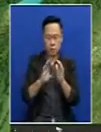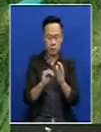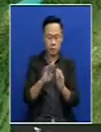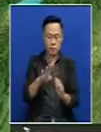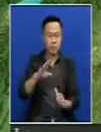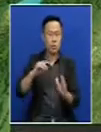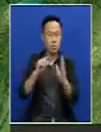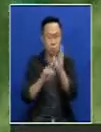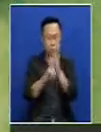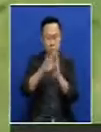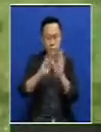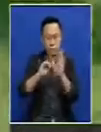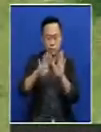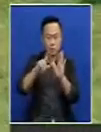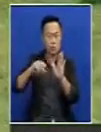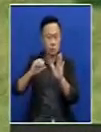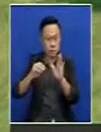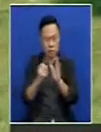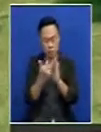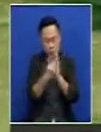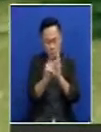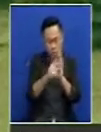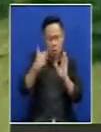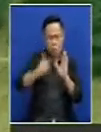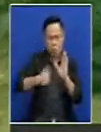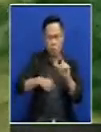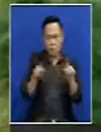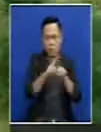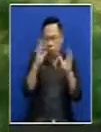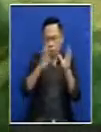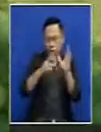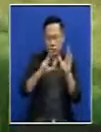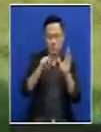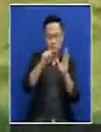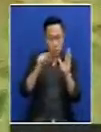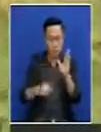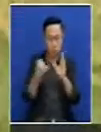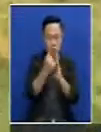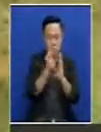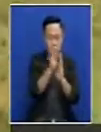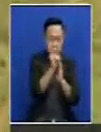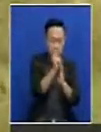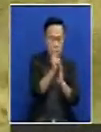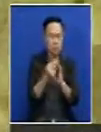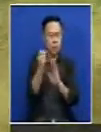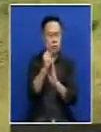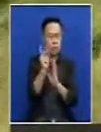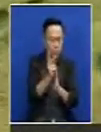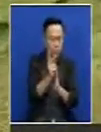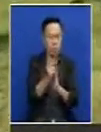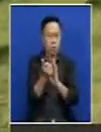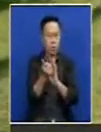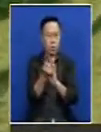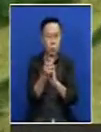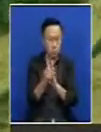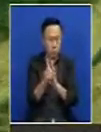าเซลเซียสนะครับภาคอีสานอากาศร้อนและมีอากาศร้อนจัดหลายพื้นที่ฝนร้อยละ30บึงกาฬสกลนครหนองคายต้องระวังนะครับร้อนจัด